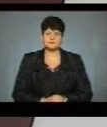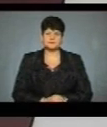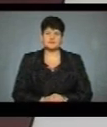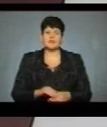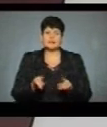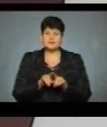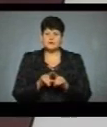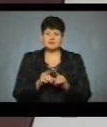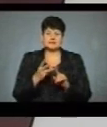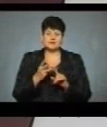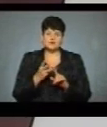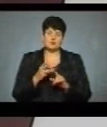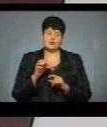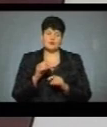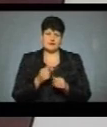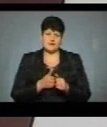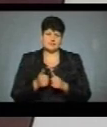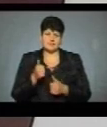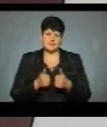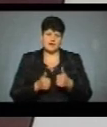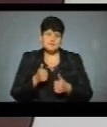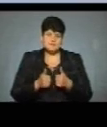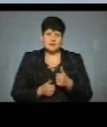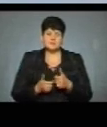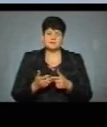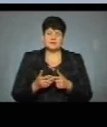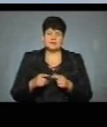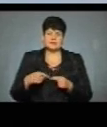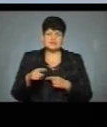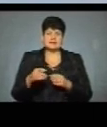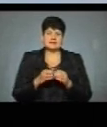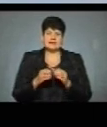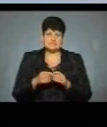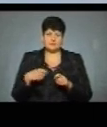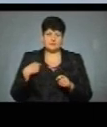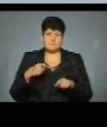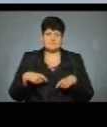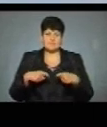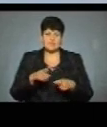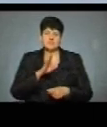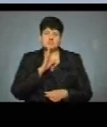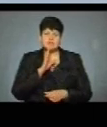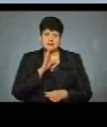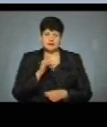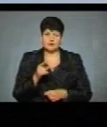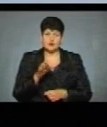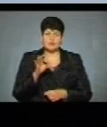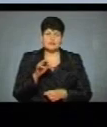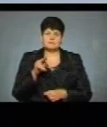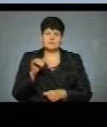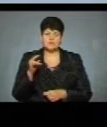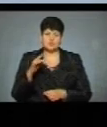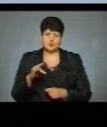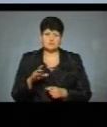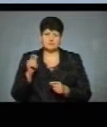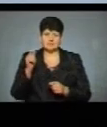Також на третьому етапі Кубка світу з біатлону гонку переслідування на дистанції 10 кілометрів бігли жінки. Тернополянка Олена Підгрушна